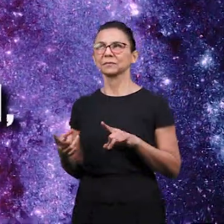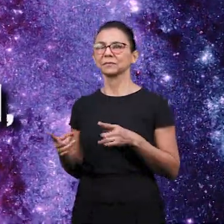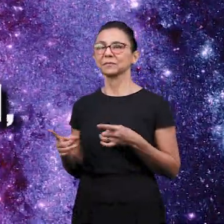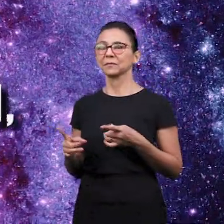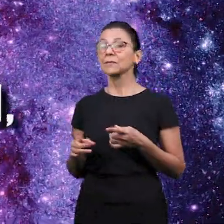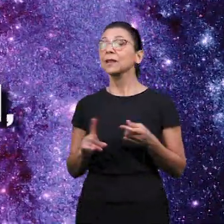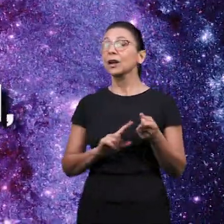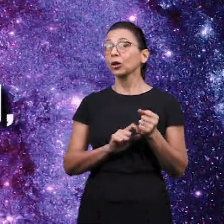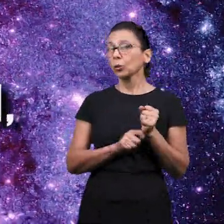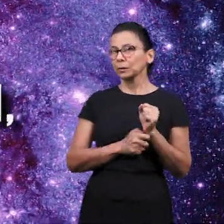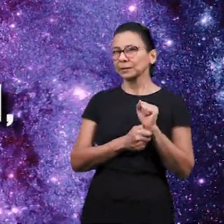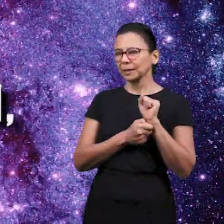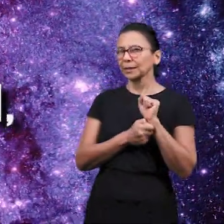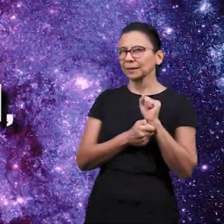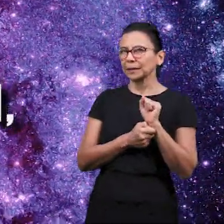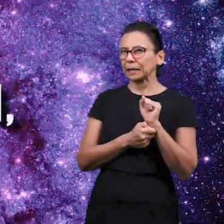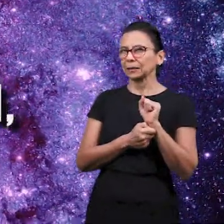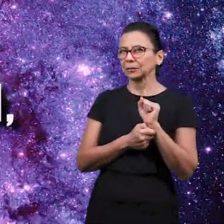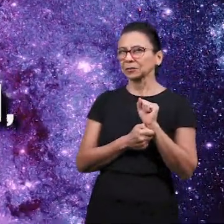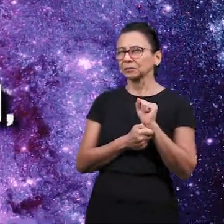Чего глаз еще не видел,